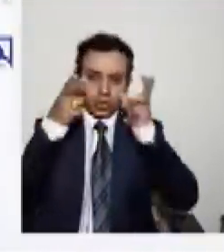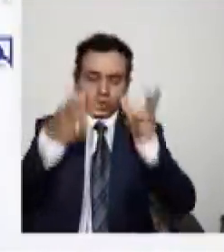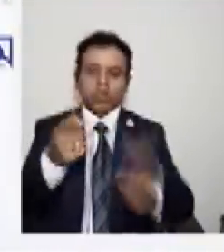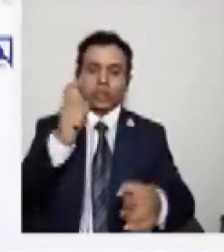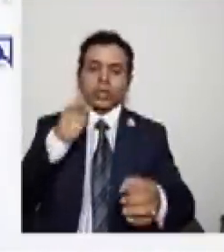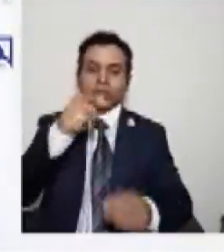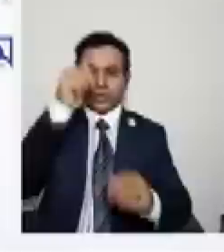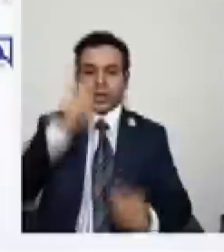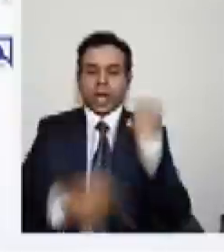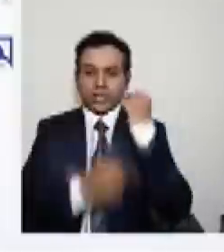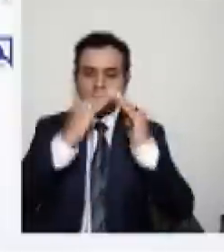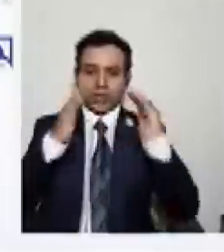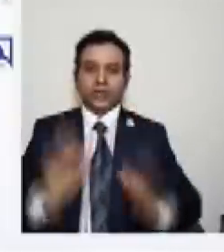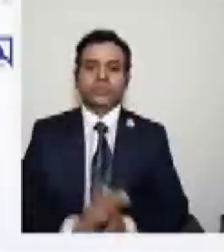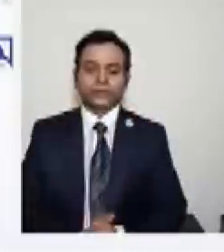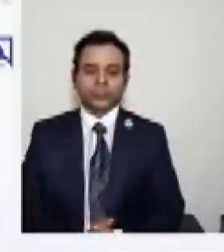63,896 জন।